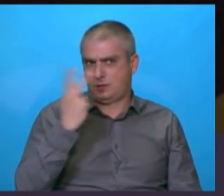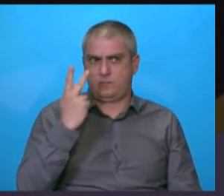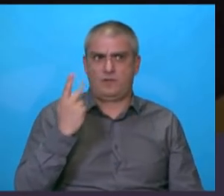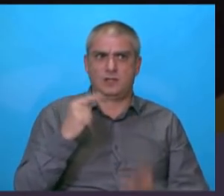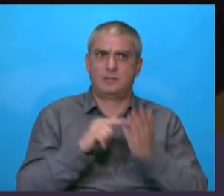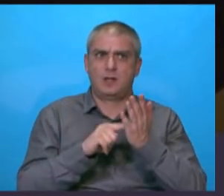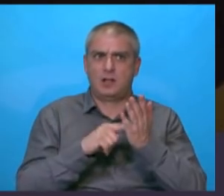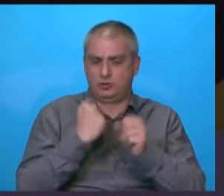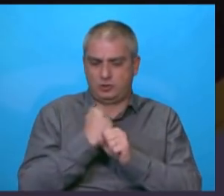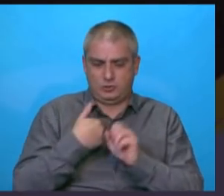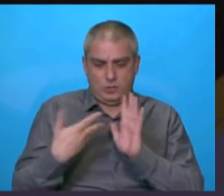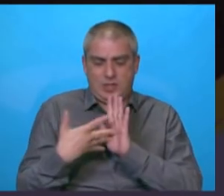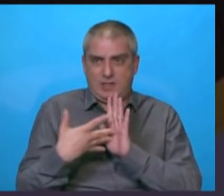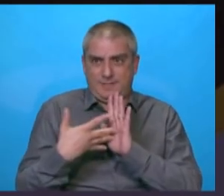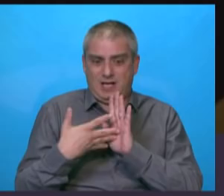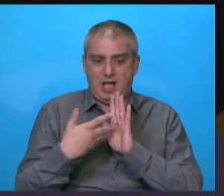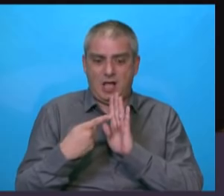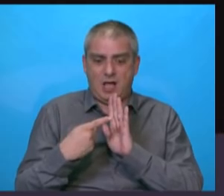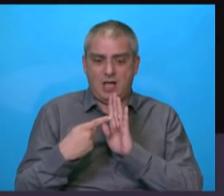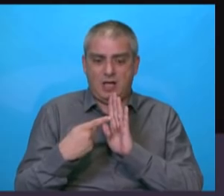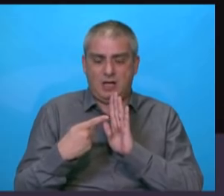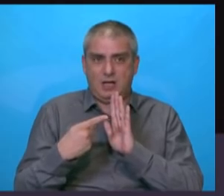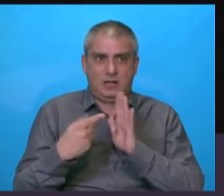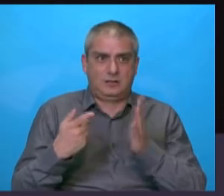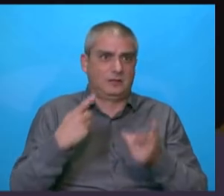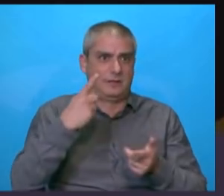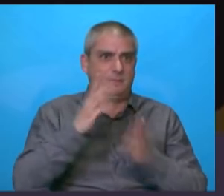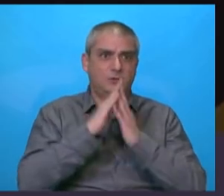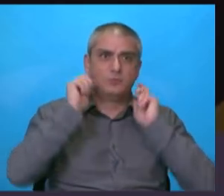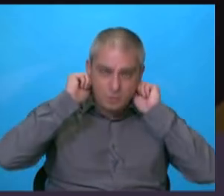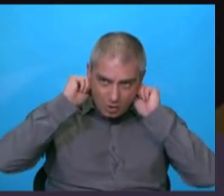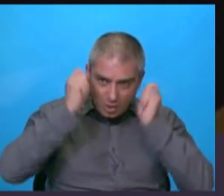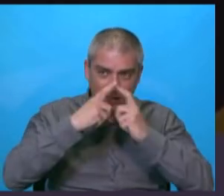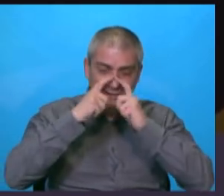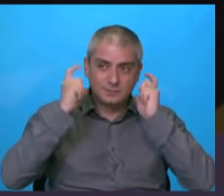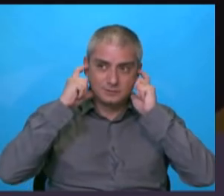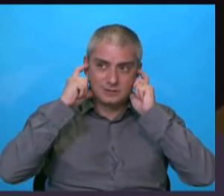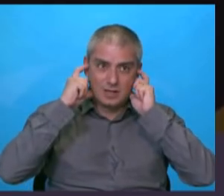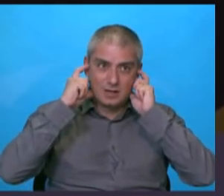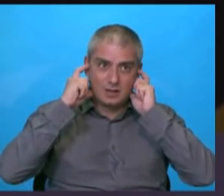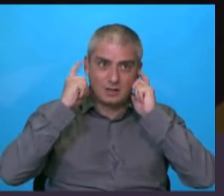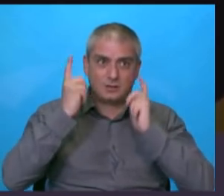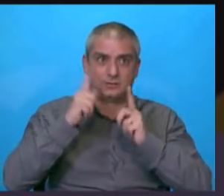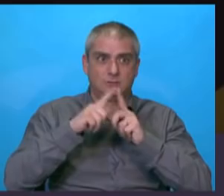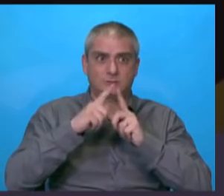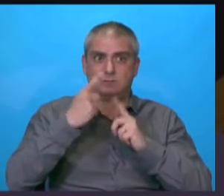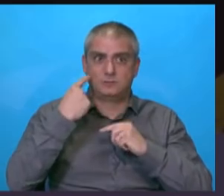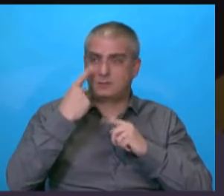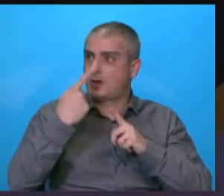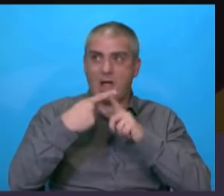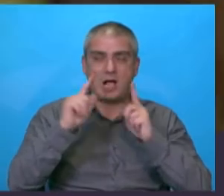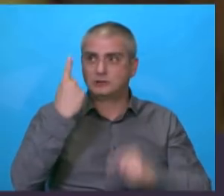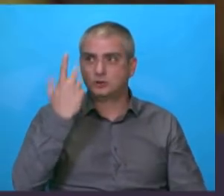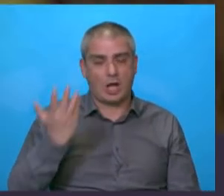when they did the security check for me, they required me to take off my mask, like this, like for more than half an